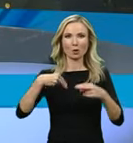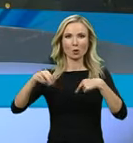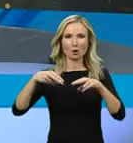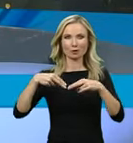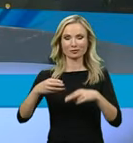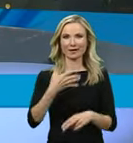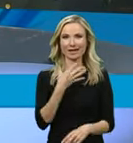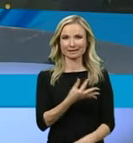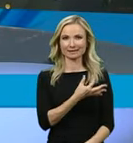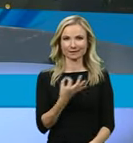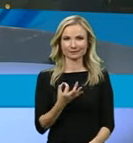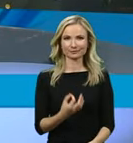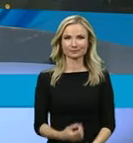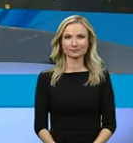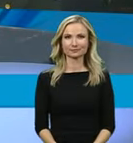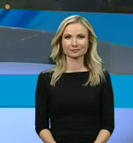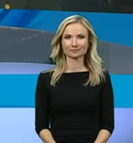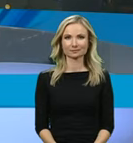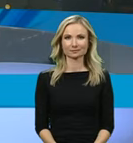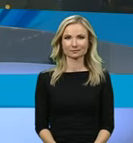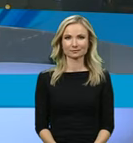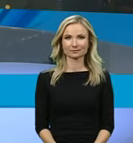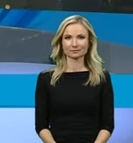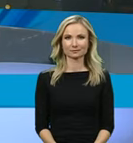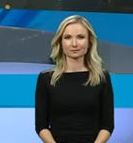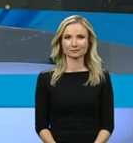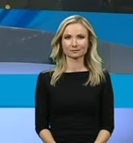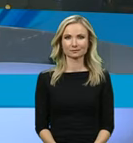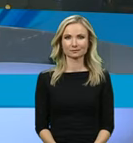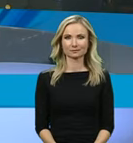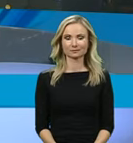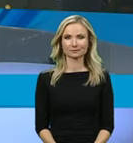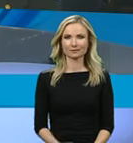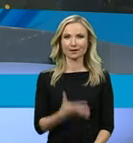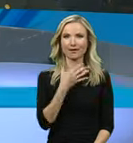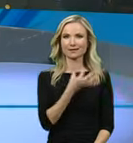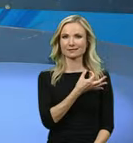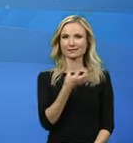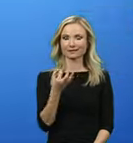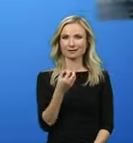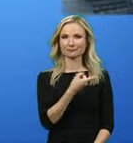Hezký den vám i divákům.